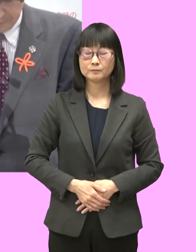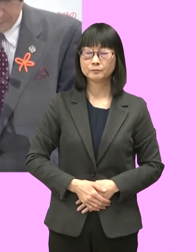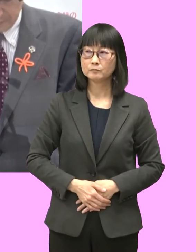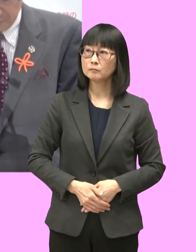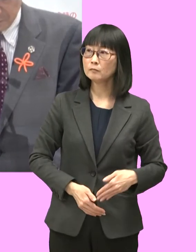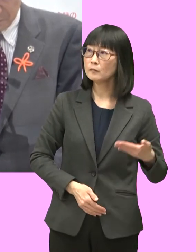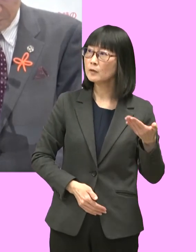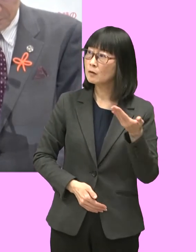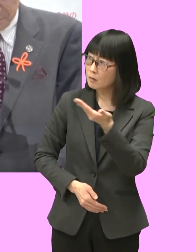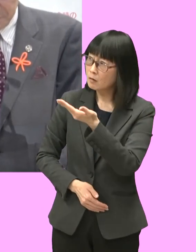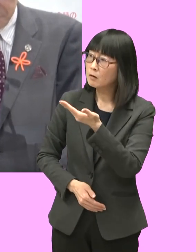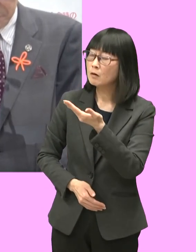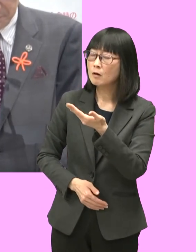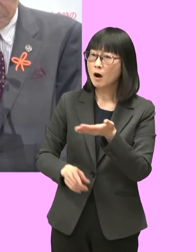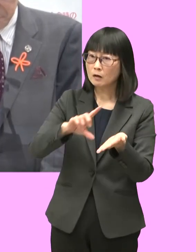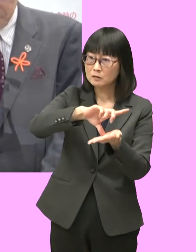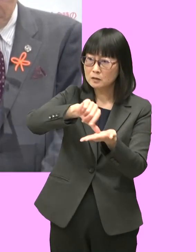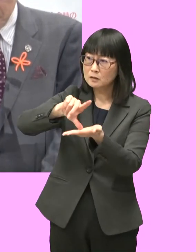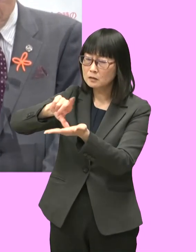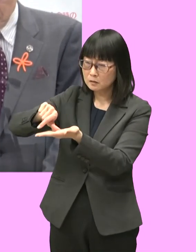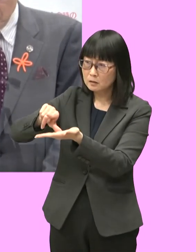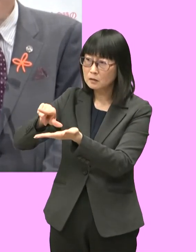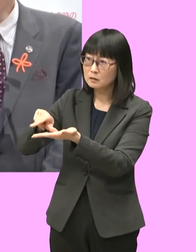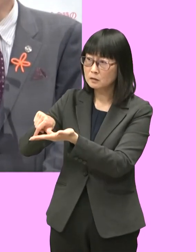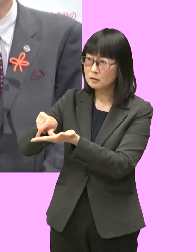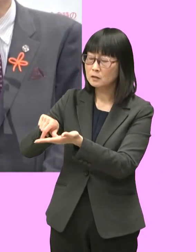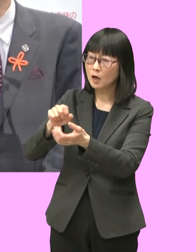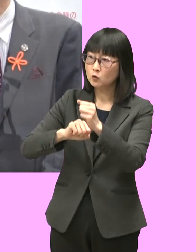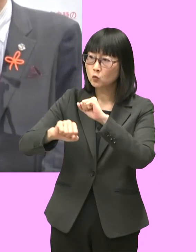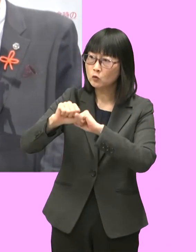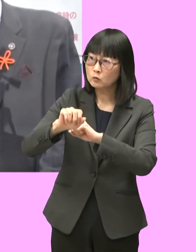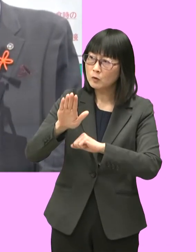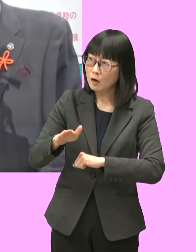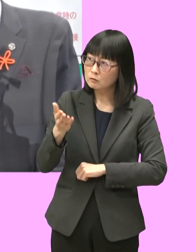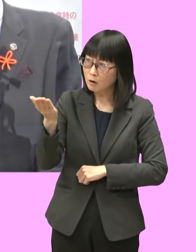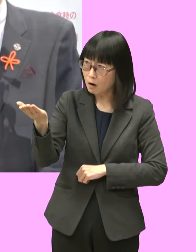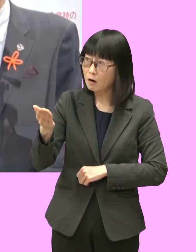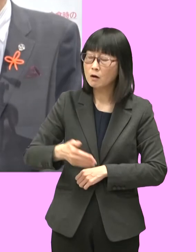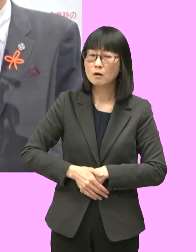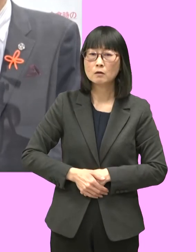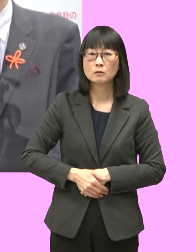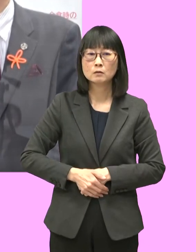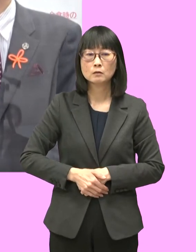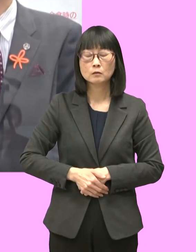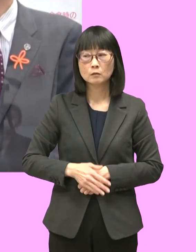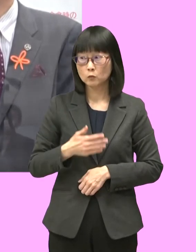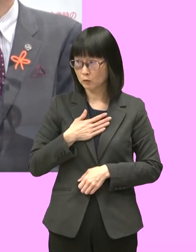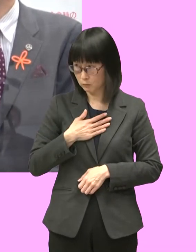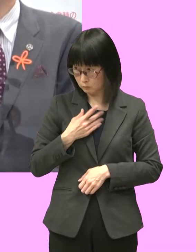取り組みっていうのは他の自治体でもあるんでしょうか。 どうでしょうかね。わかる。